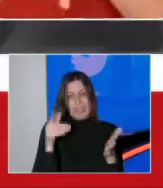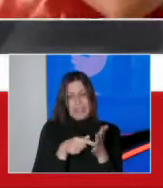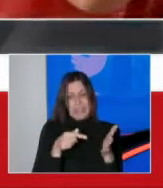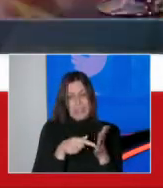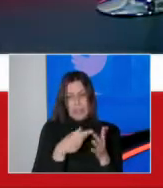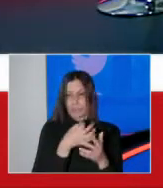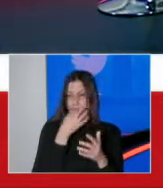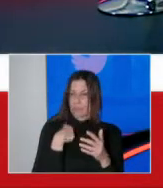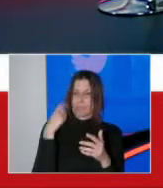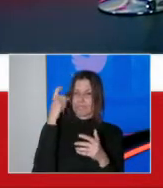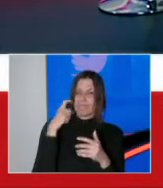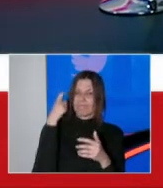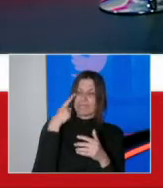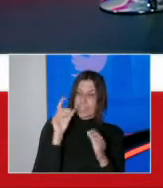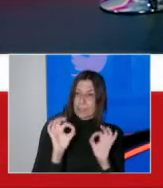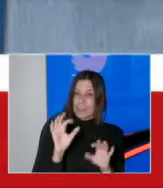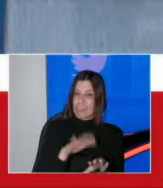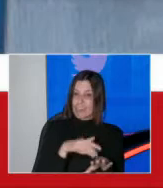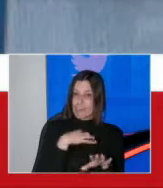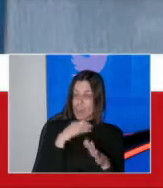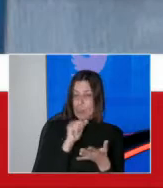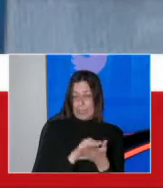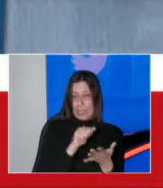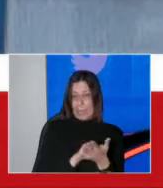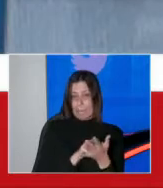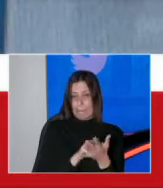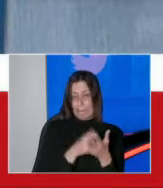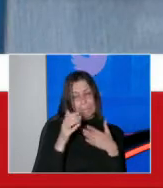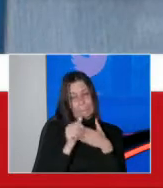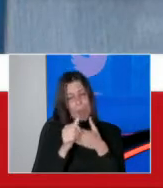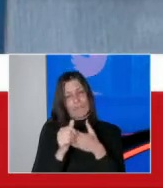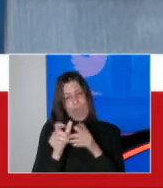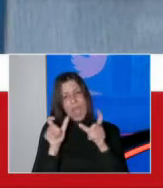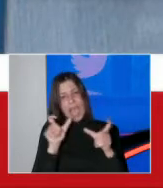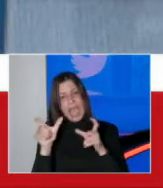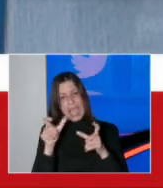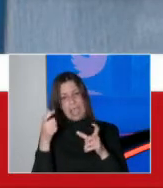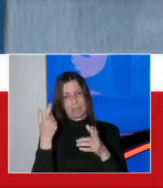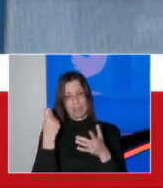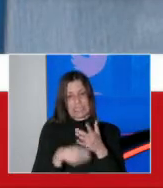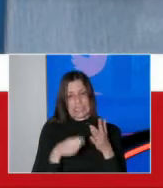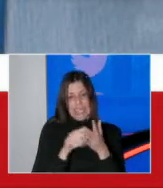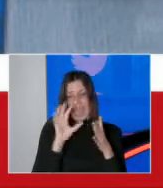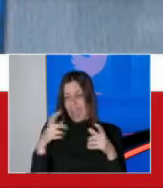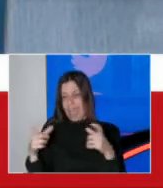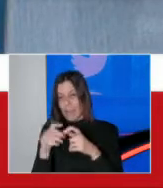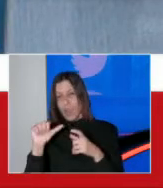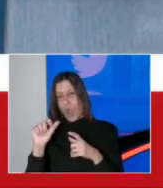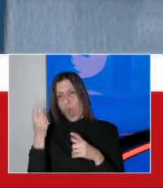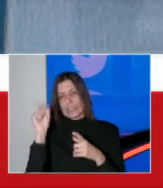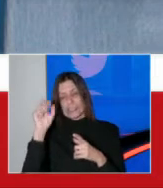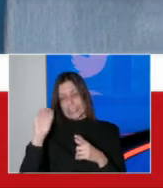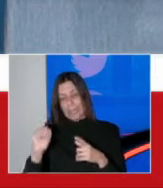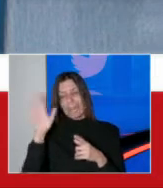אגב, אמיר, אני טועה אם זה באמת תפקידנו כעיתונאים להוביל חרם צרכנים על חברת אוסם, גם אם היא טועה, גם אם היא